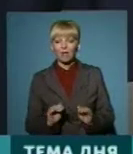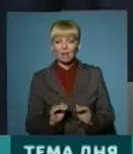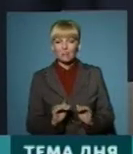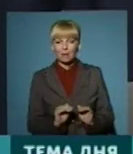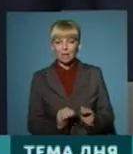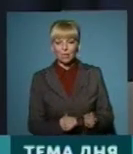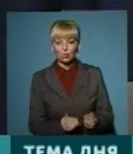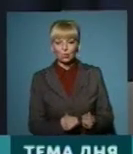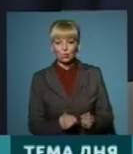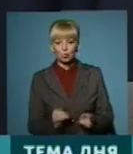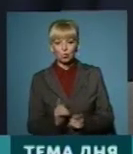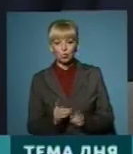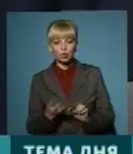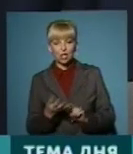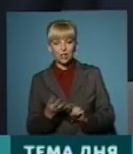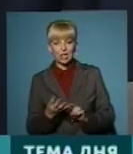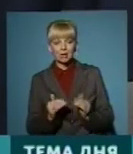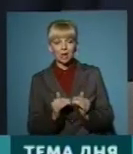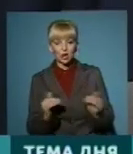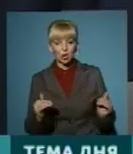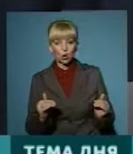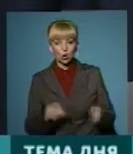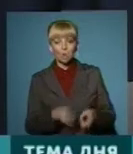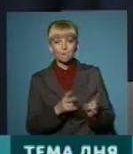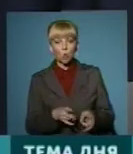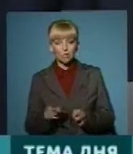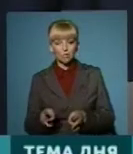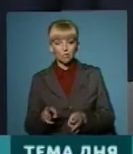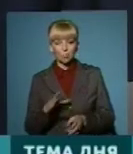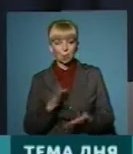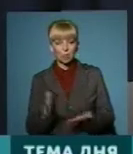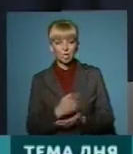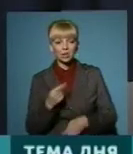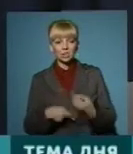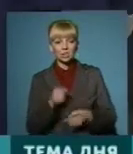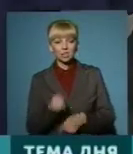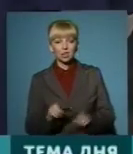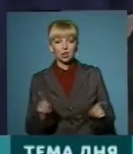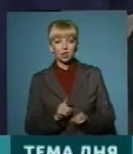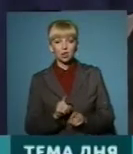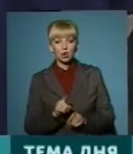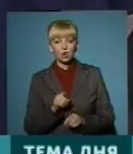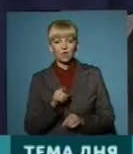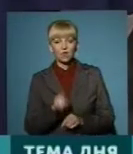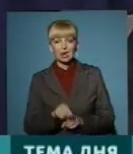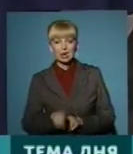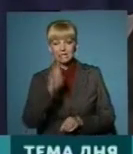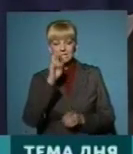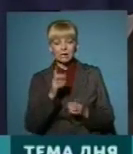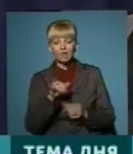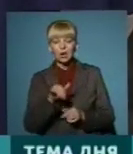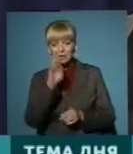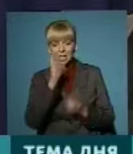що четверта категорія постраждалих була знята через те, що ви, держави, немає